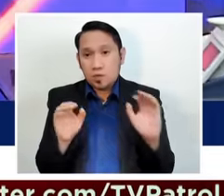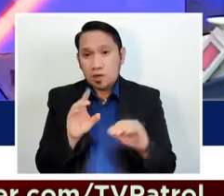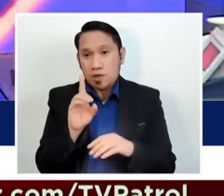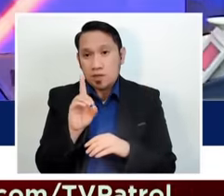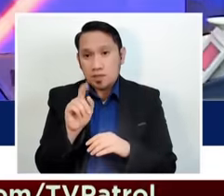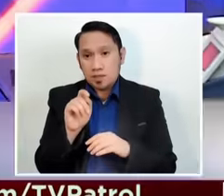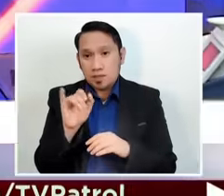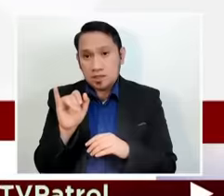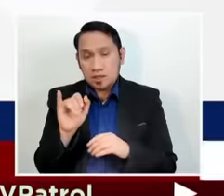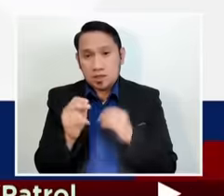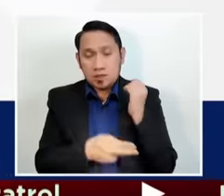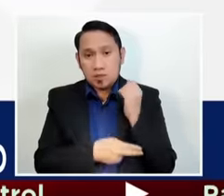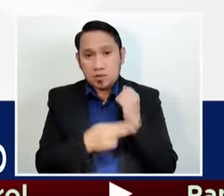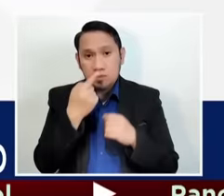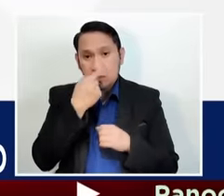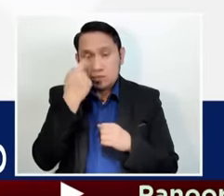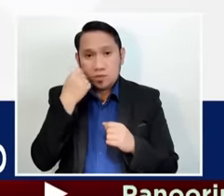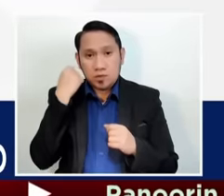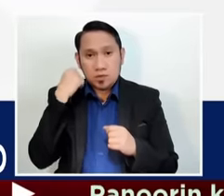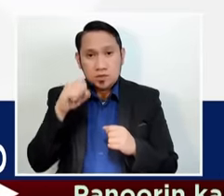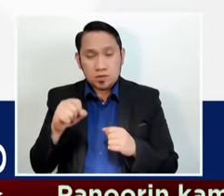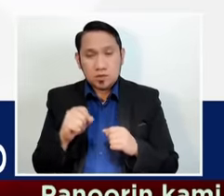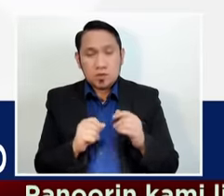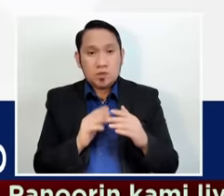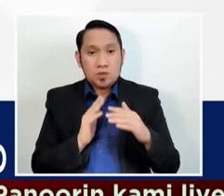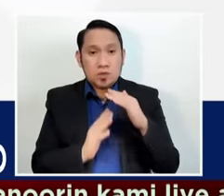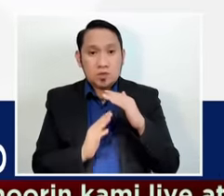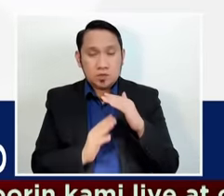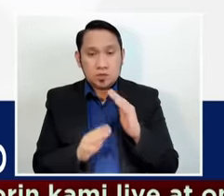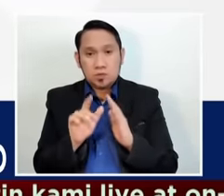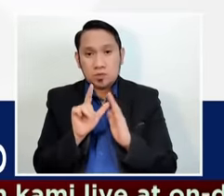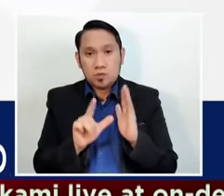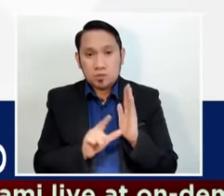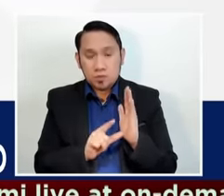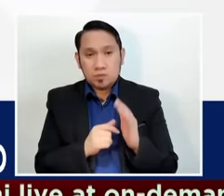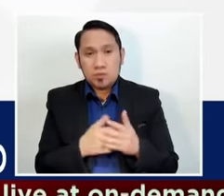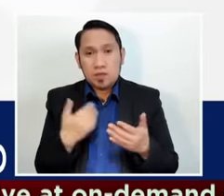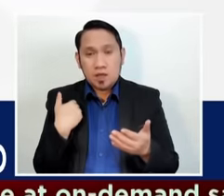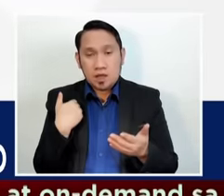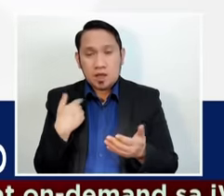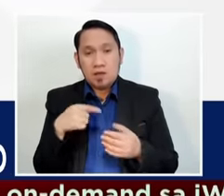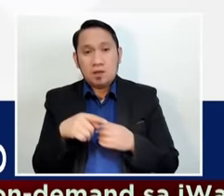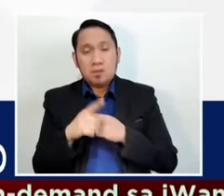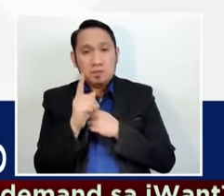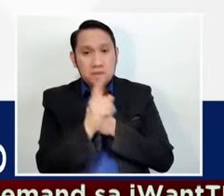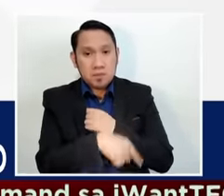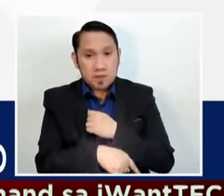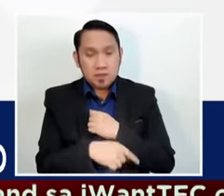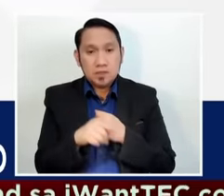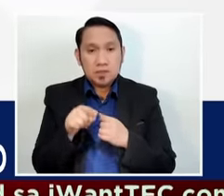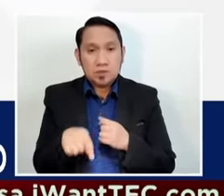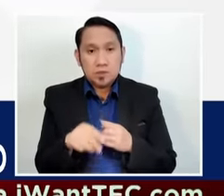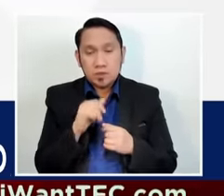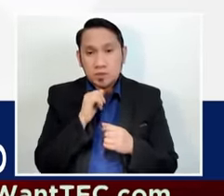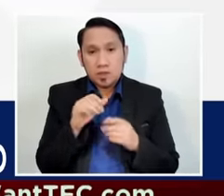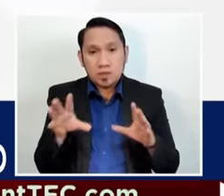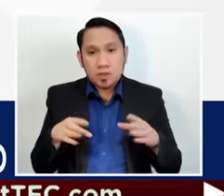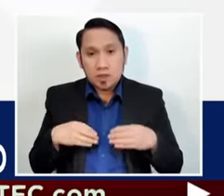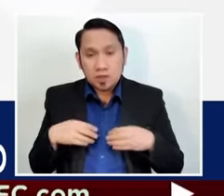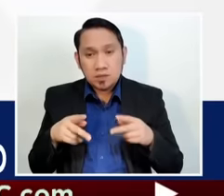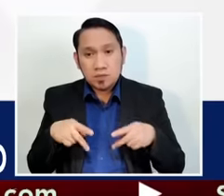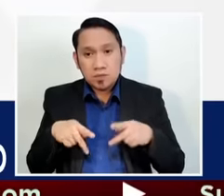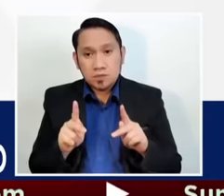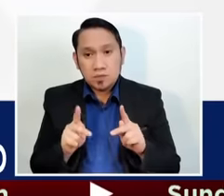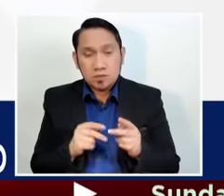hotel. Violation niya ng Consumer Act, therefore may multa yung hindi kumuha ng permit.